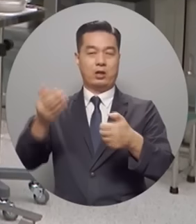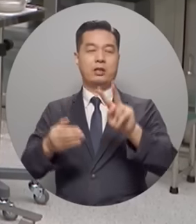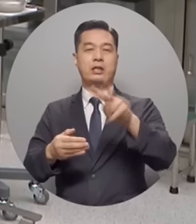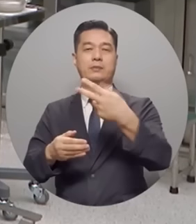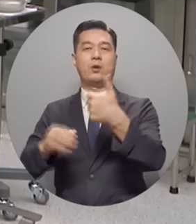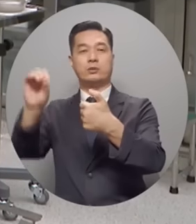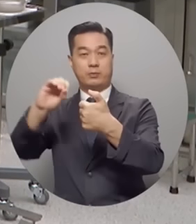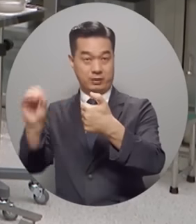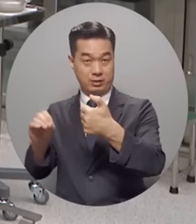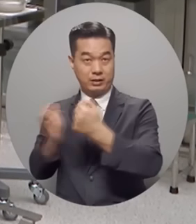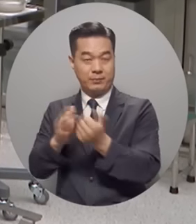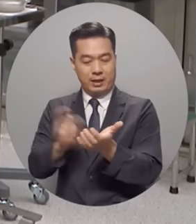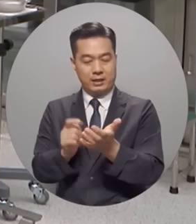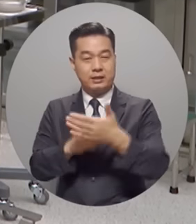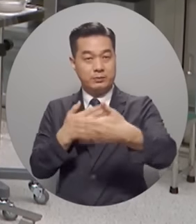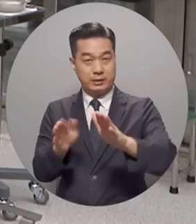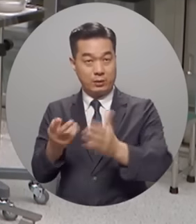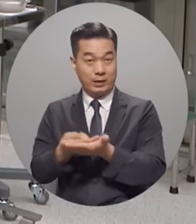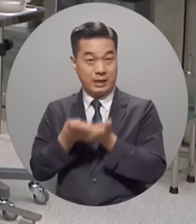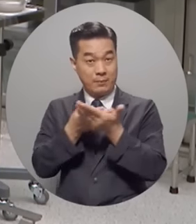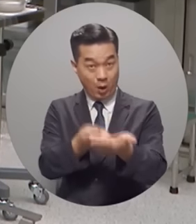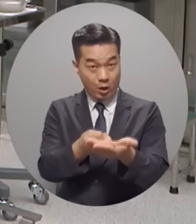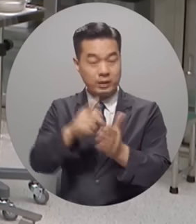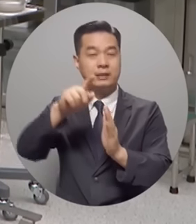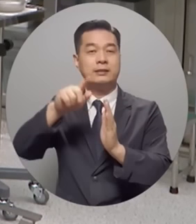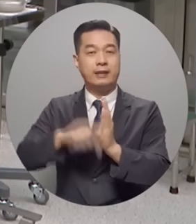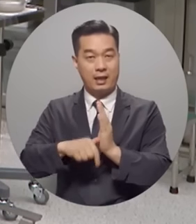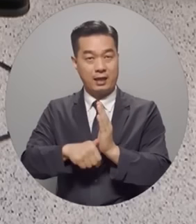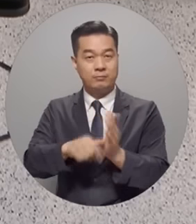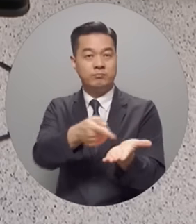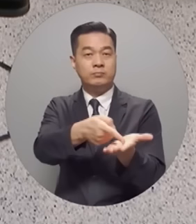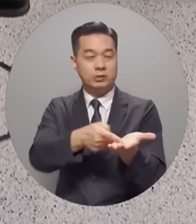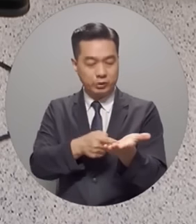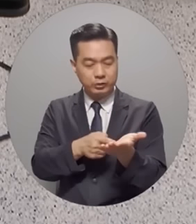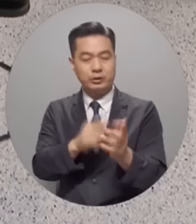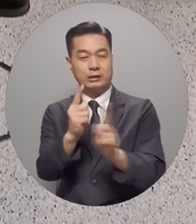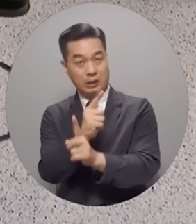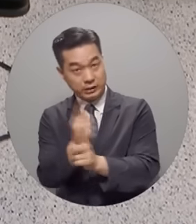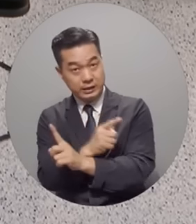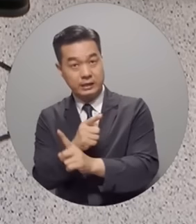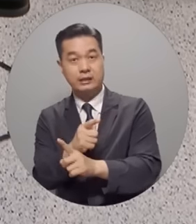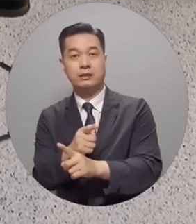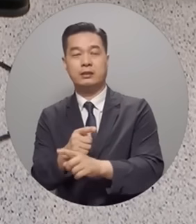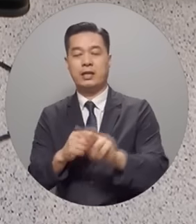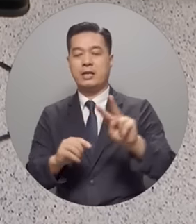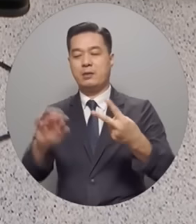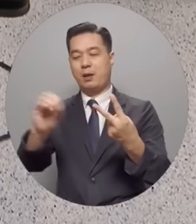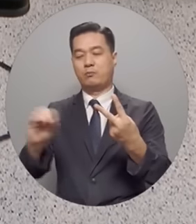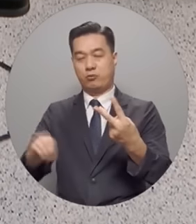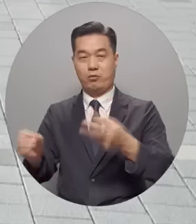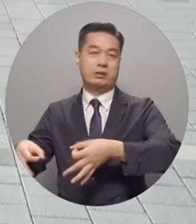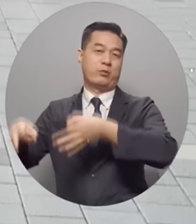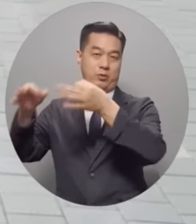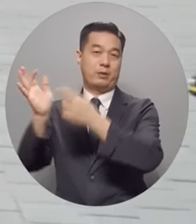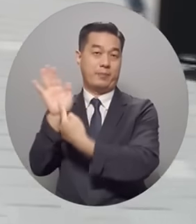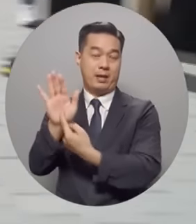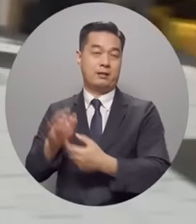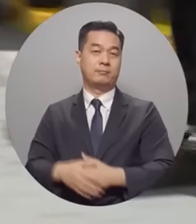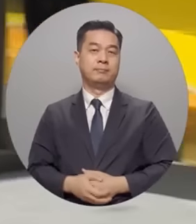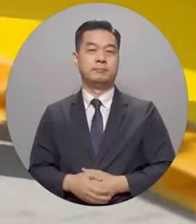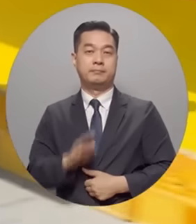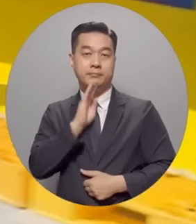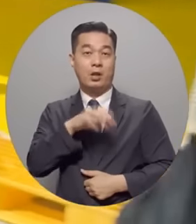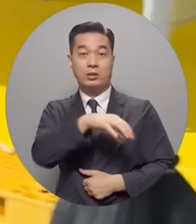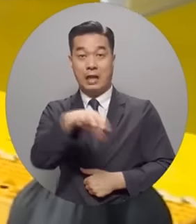올리고 응급실 환자가 입원까지 하는 경우 수술 처치 등의 수가도 200%까지 인상합니다.